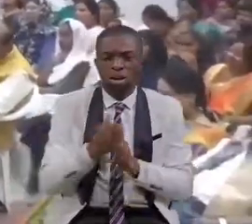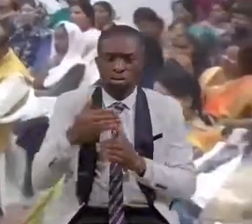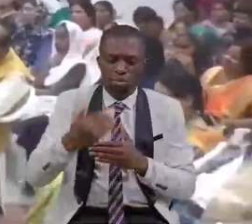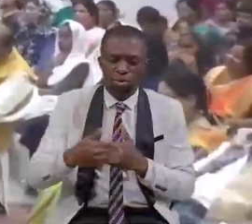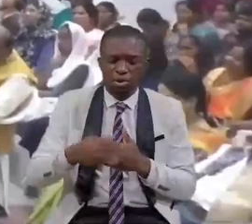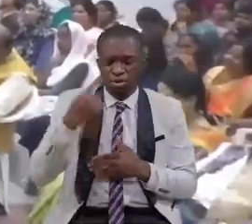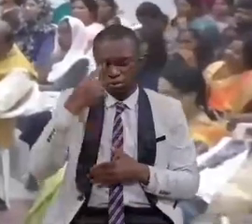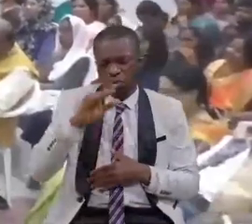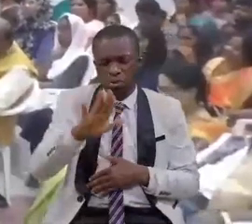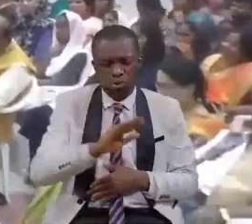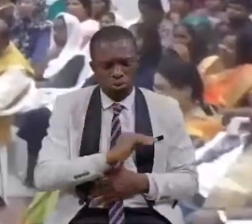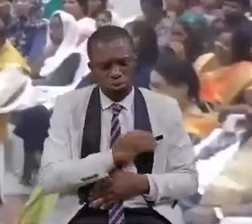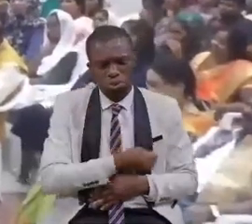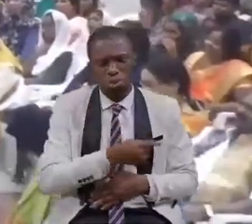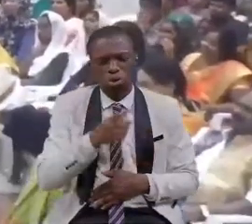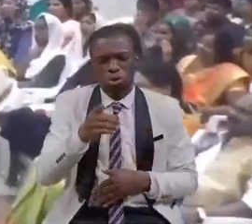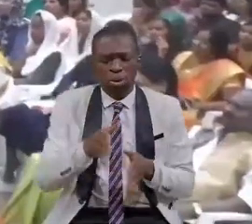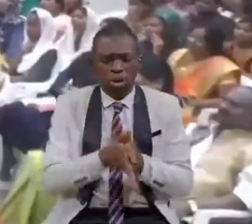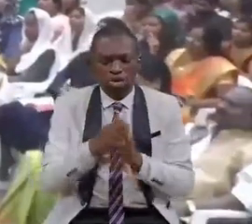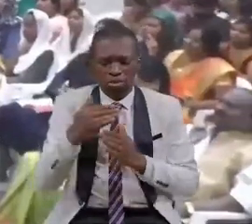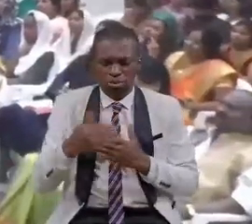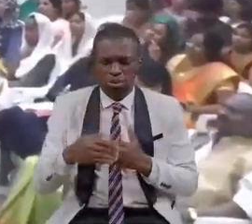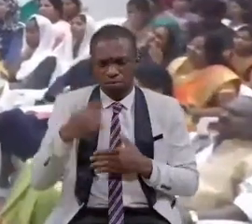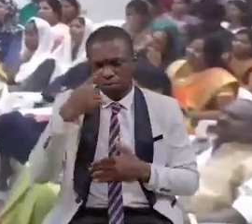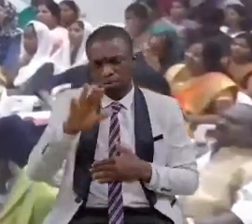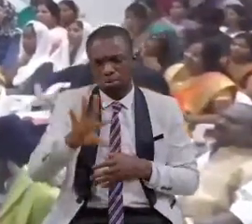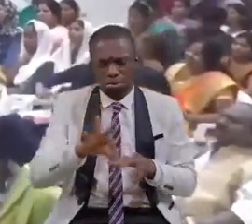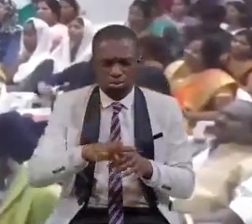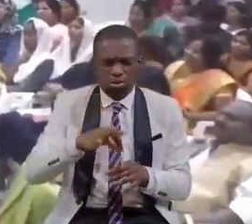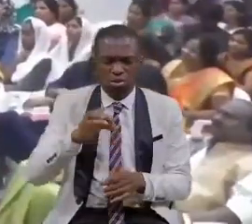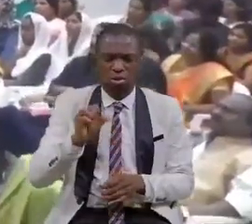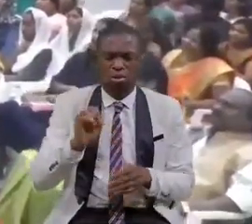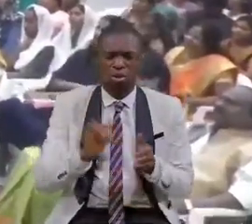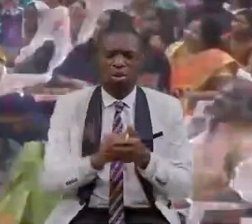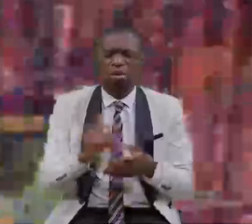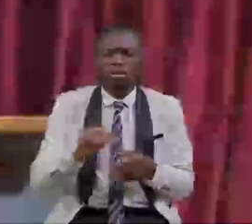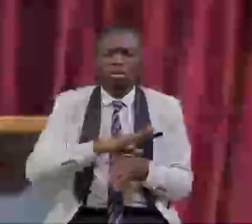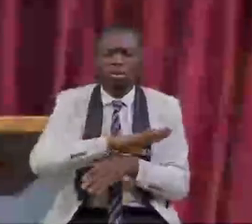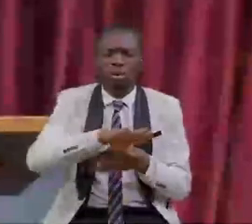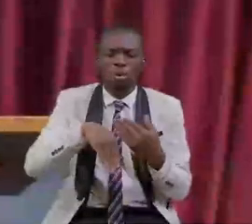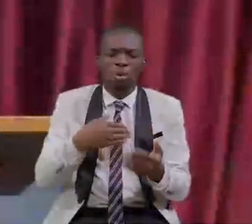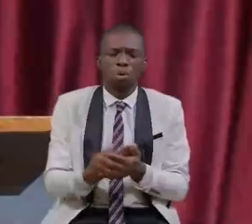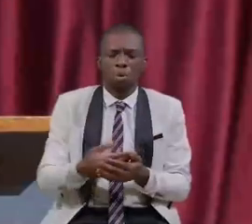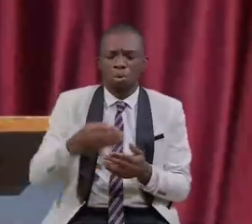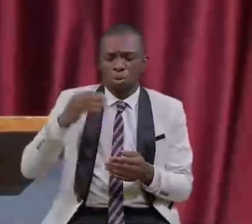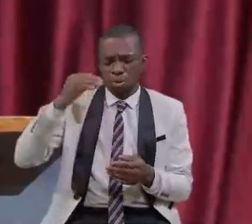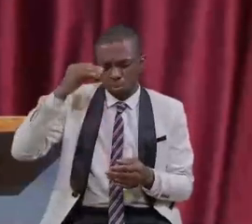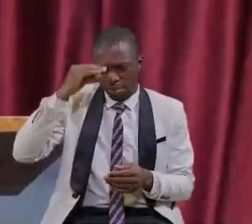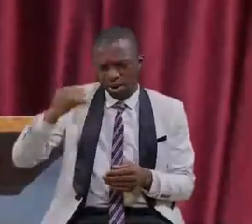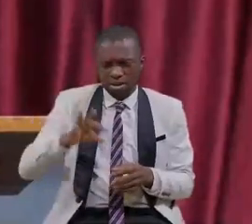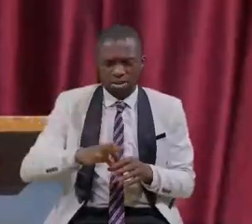le pain pour l'esprit, afin que l'homme entier, l'esprit, l'âme et le